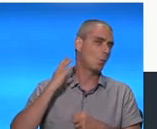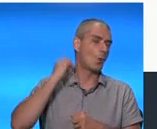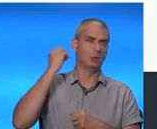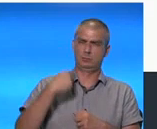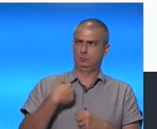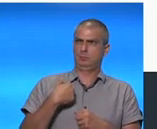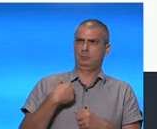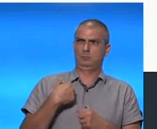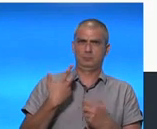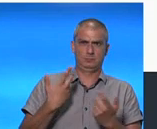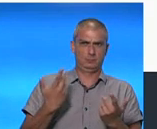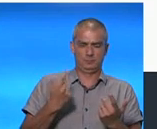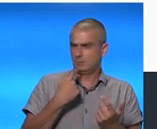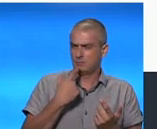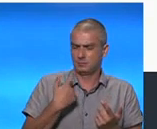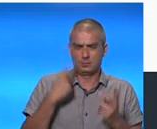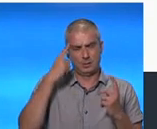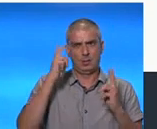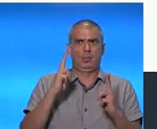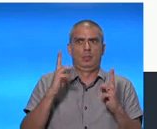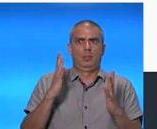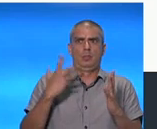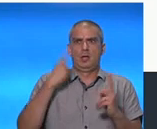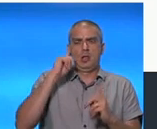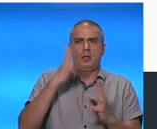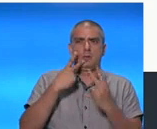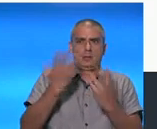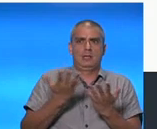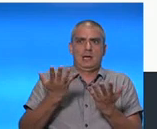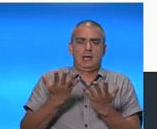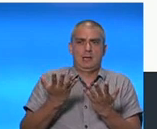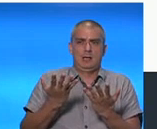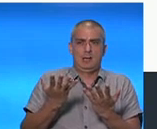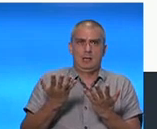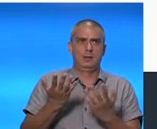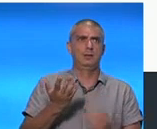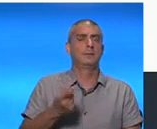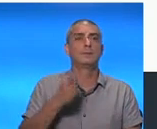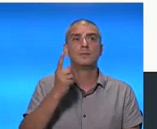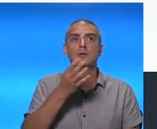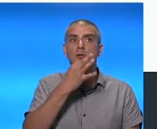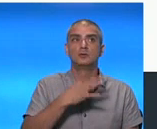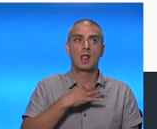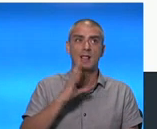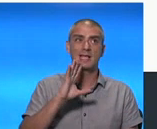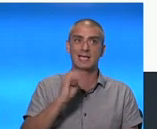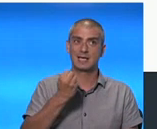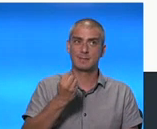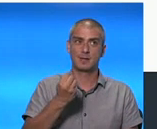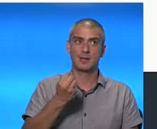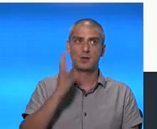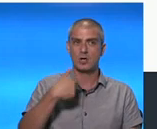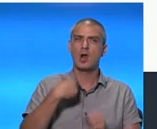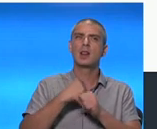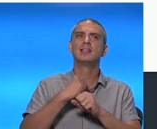בהלם מזה כבר לא די קפאתי ולא ידעתי איך להגיב לכל הדברים האלה שהוא שאל כאילו אם אני אם הוא